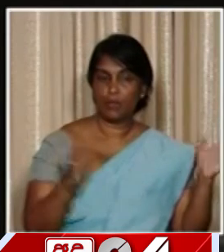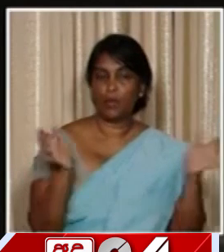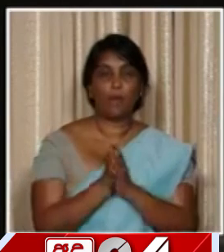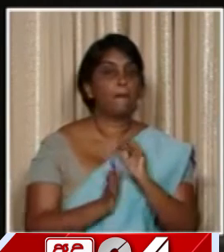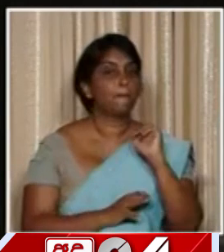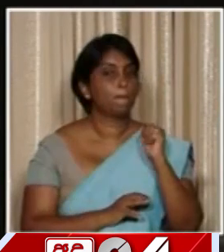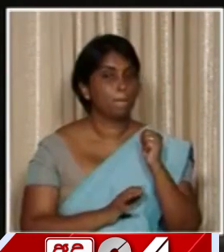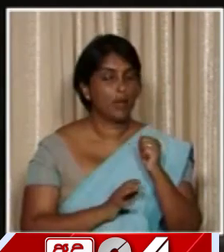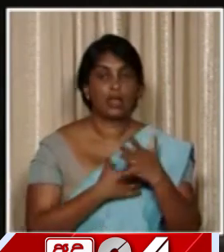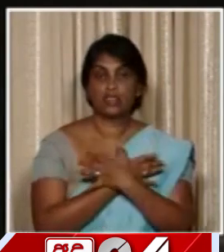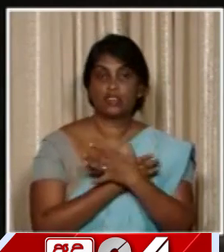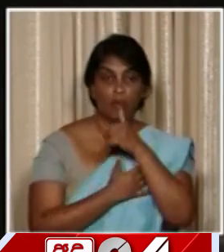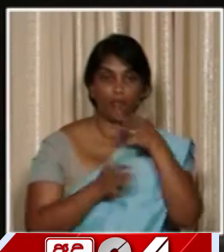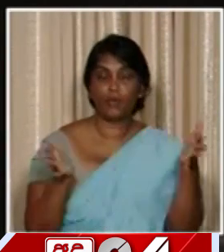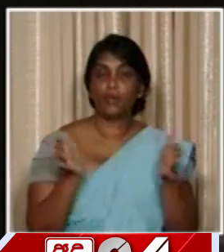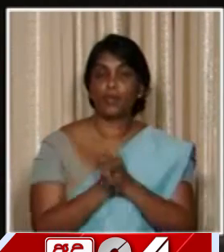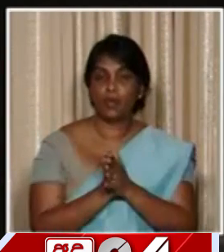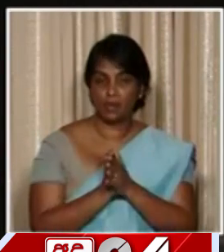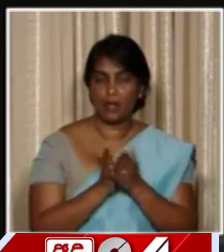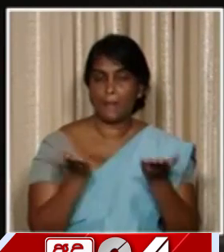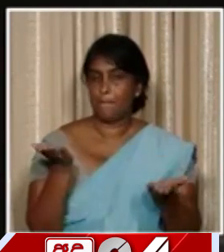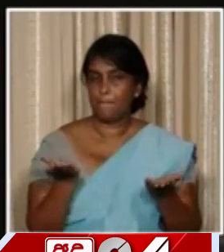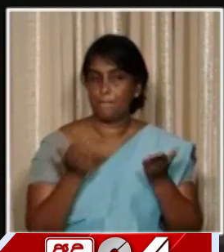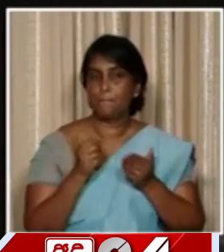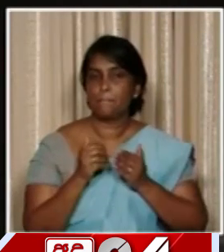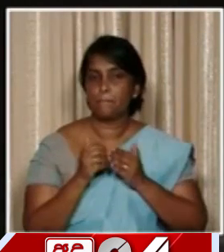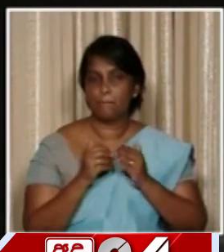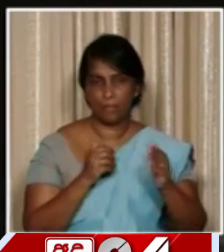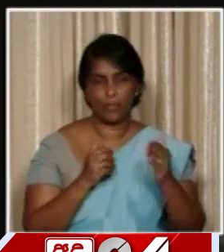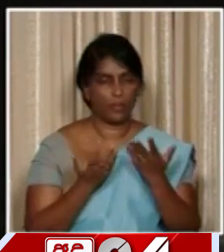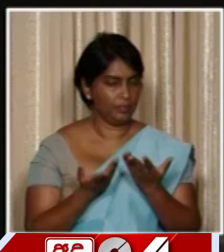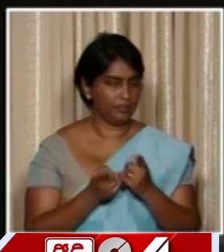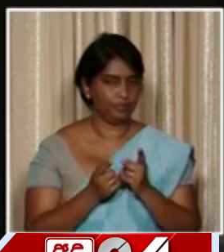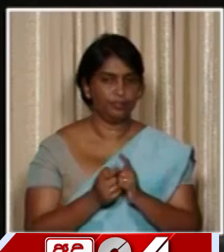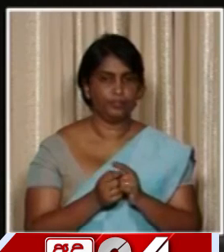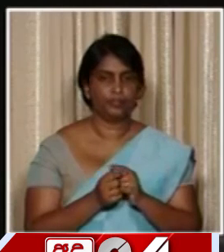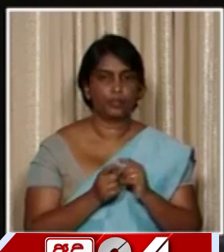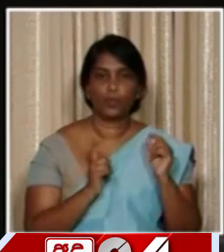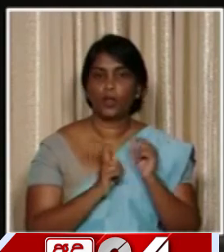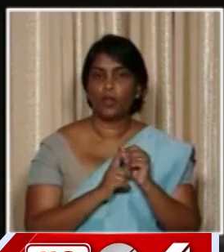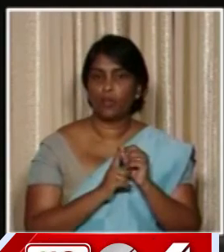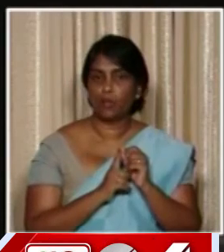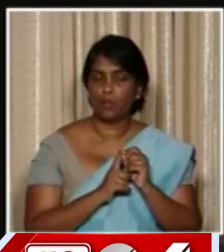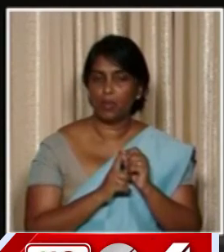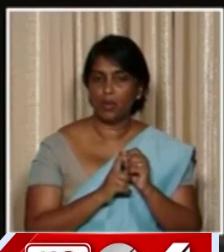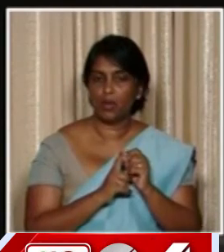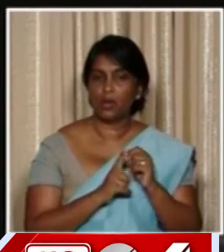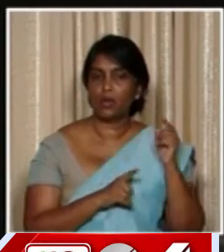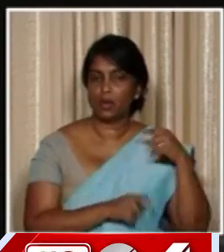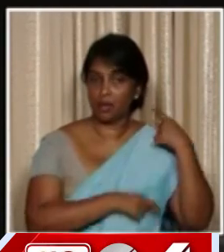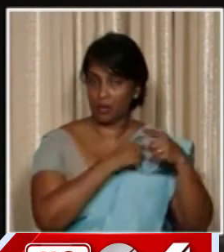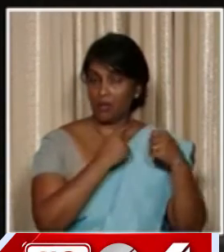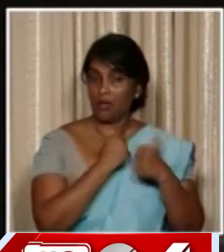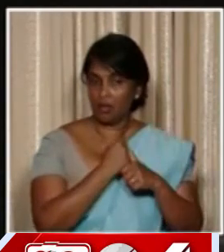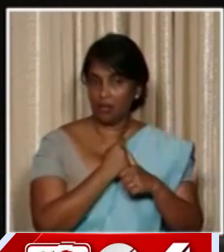තමයි සමනල ජලාශයත් එක්ක අපි ග්‍රිඩ් එක බැලන්ස් කරගෙන යන්නේ ඒ අවශ්‍යතාවය අනුව. පොල් පිටිය ට්‍රාන්ස්මිෂන් එක ලයින්